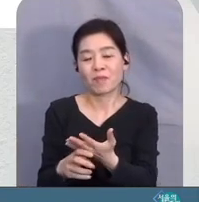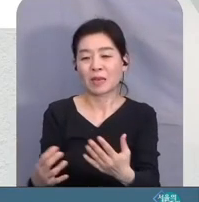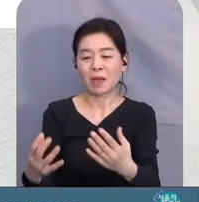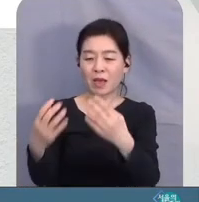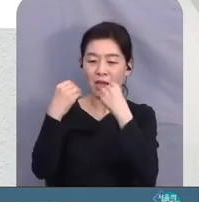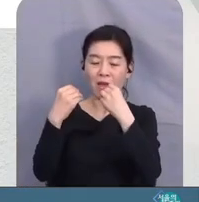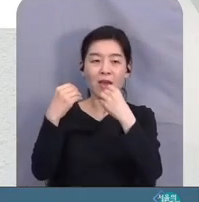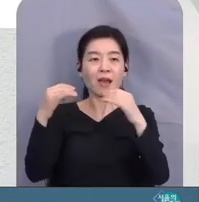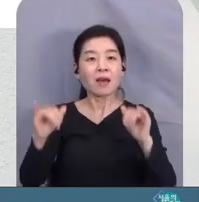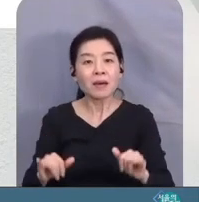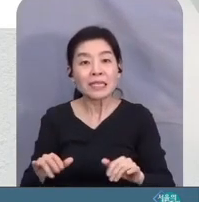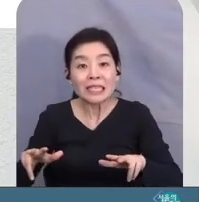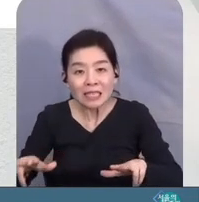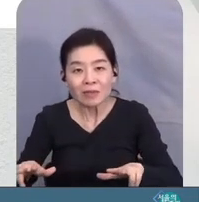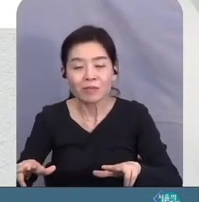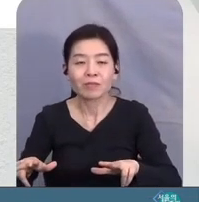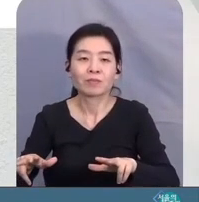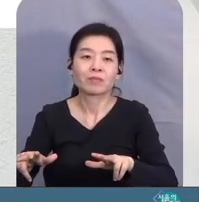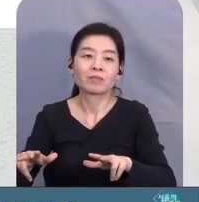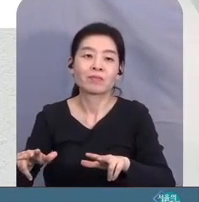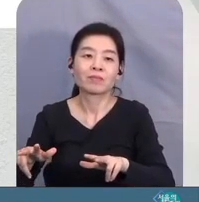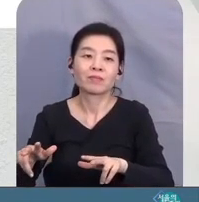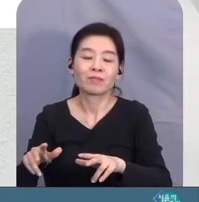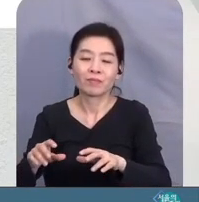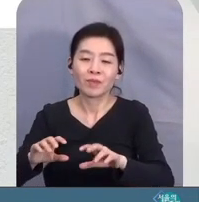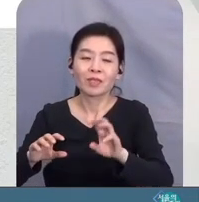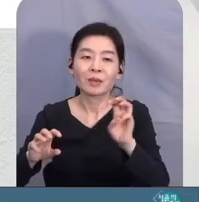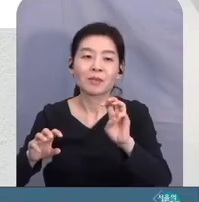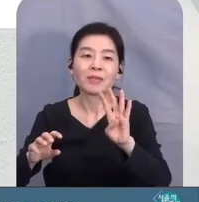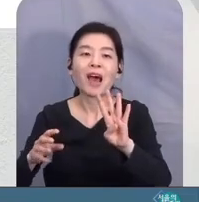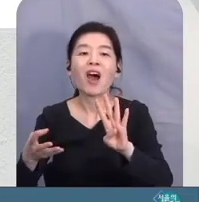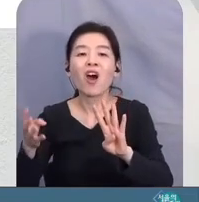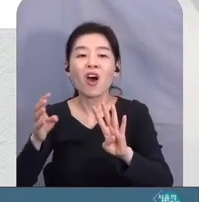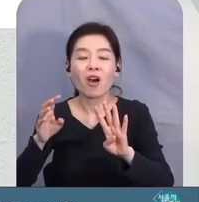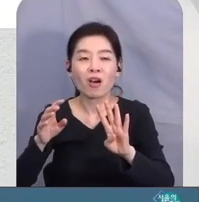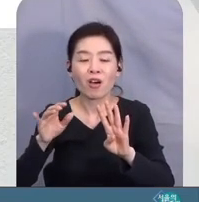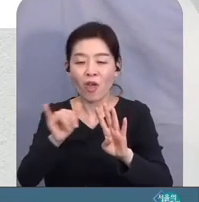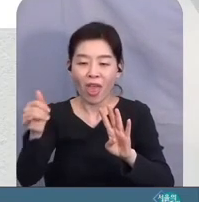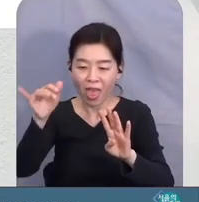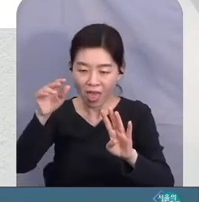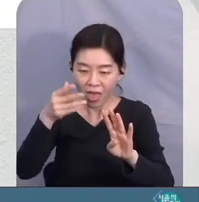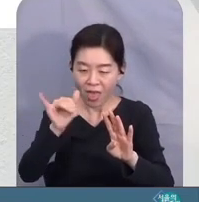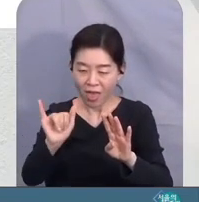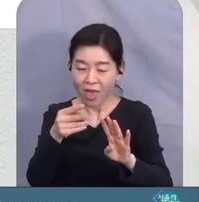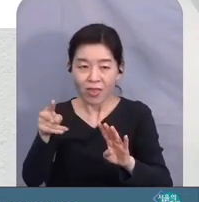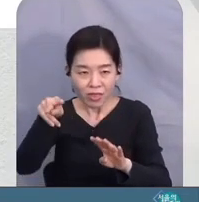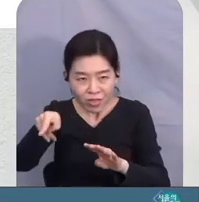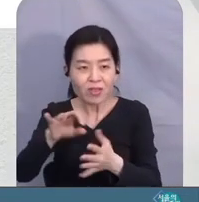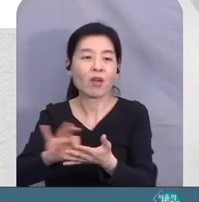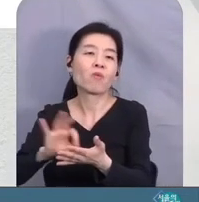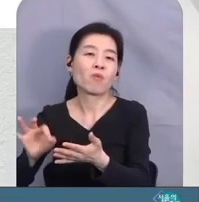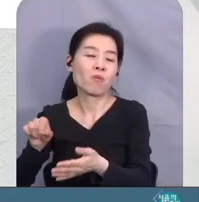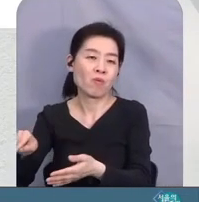그것만. 그런데도 무리하게 내버리려고 그러고 있어요. 네? 왜? 저 오염수 탱크